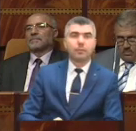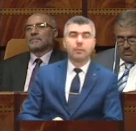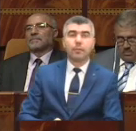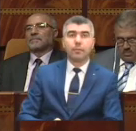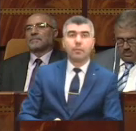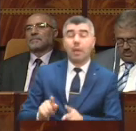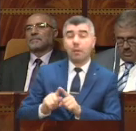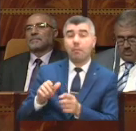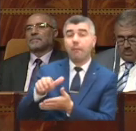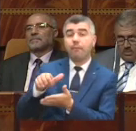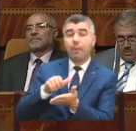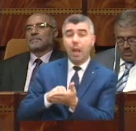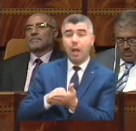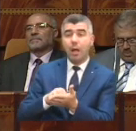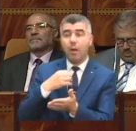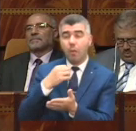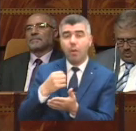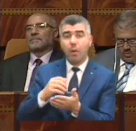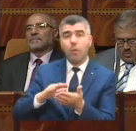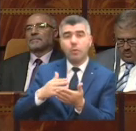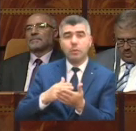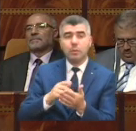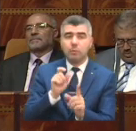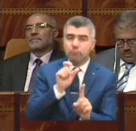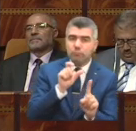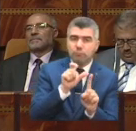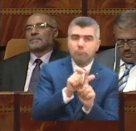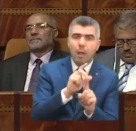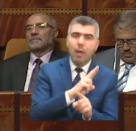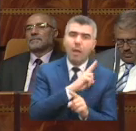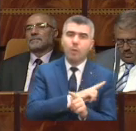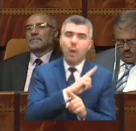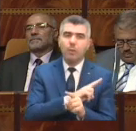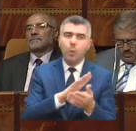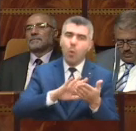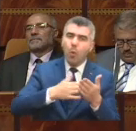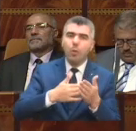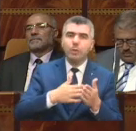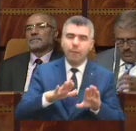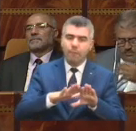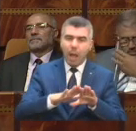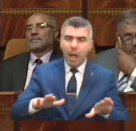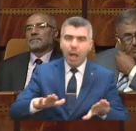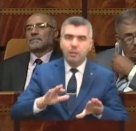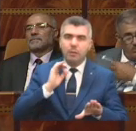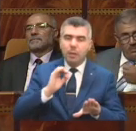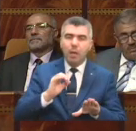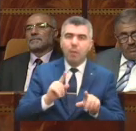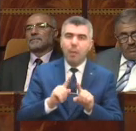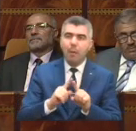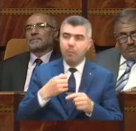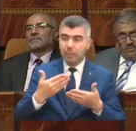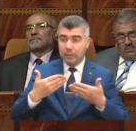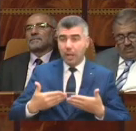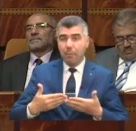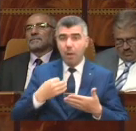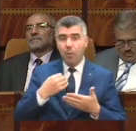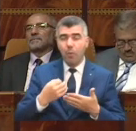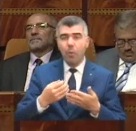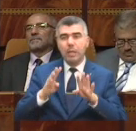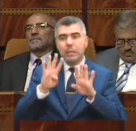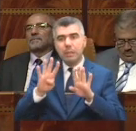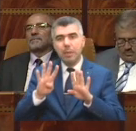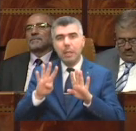عنده كان الانفلاسيون وكانت تتقيس المواد الفلاحيه المواد اللي مستعمله في الفلاحه. ما يمكنش غادي نجي لواحد السقف نقول للفلاح مثلا انت عندك 800 القطار